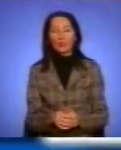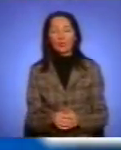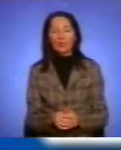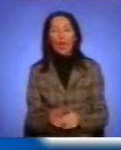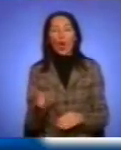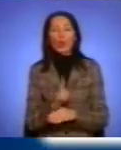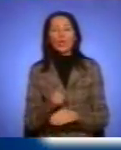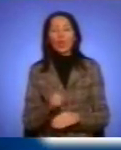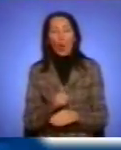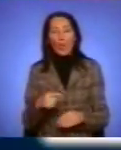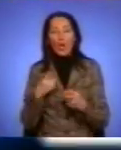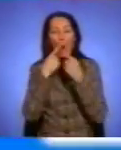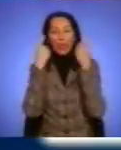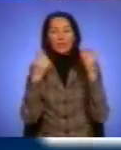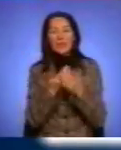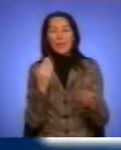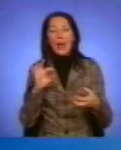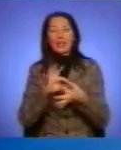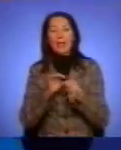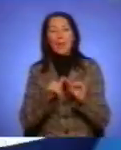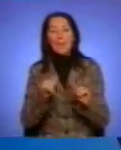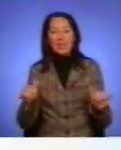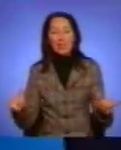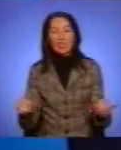У Тернополі оголосили передепідемічний період.